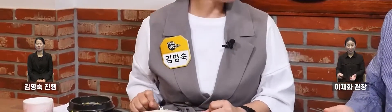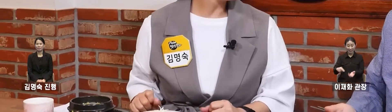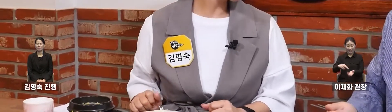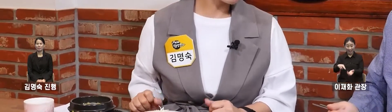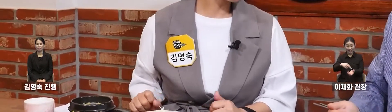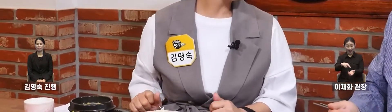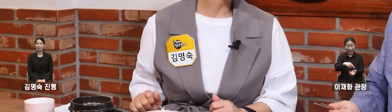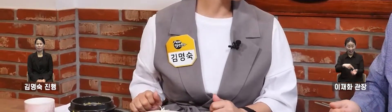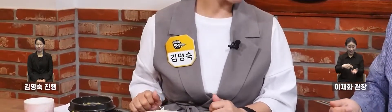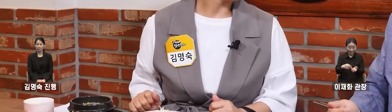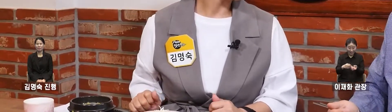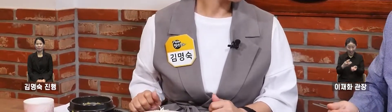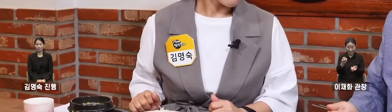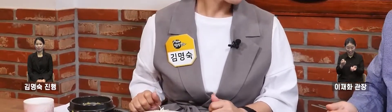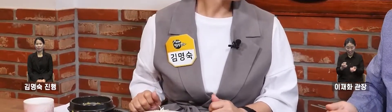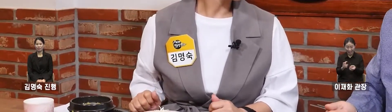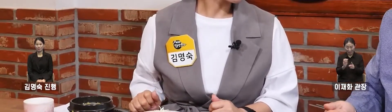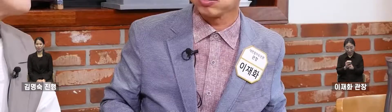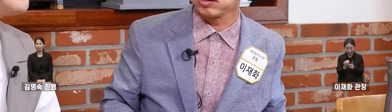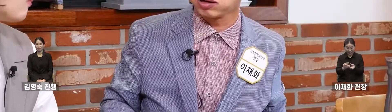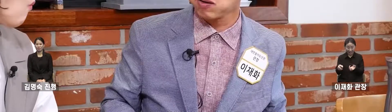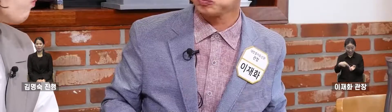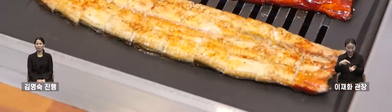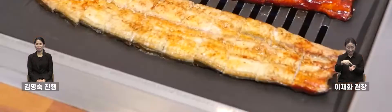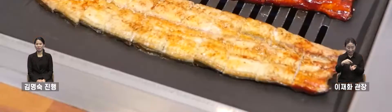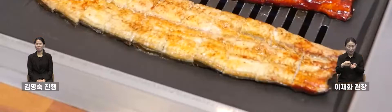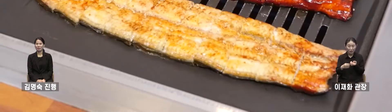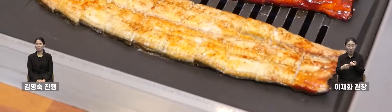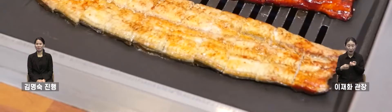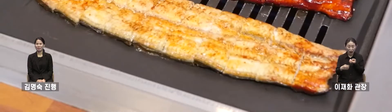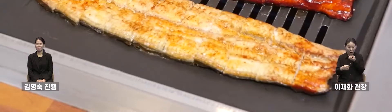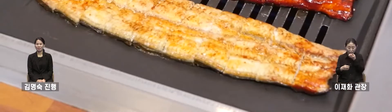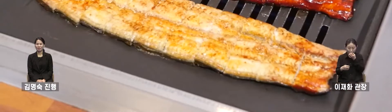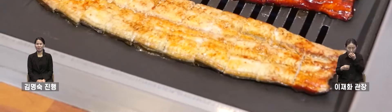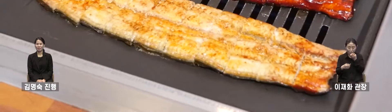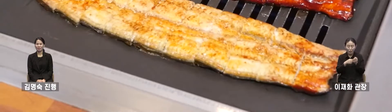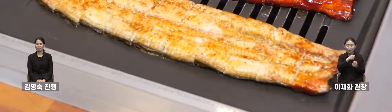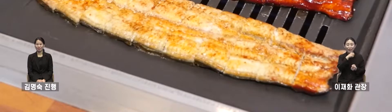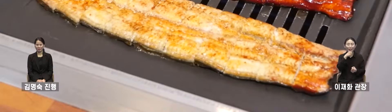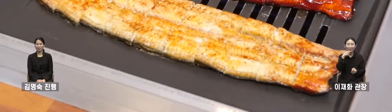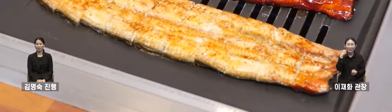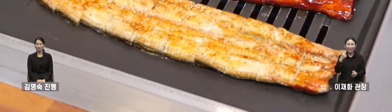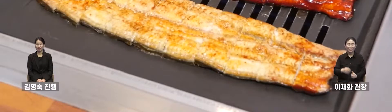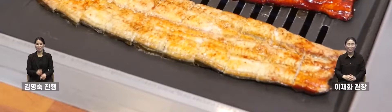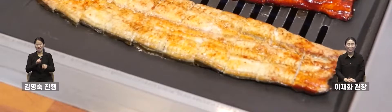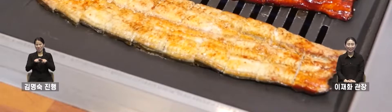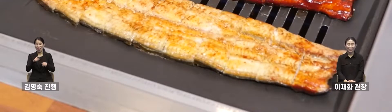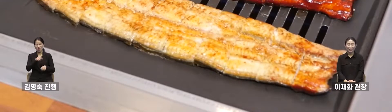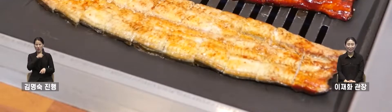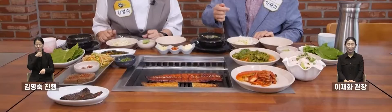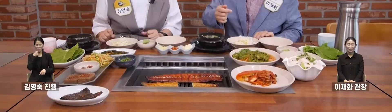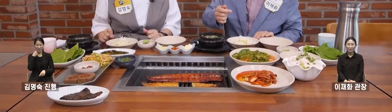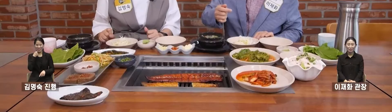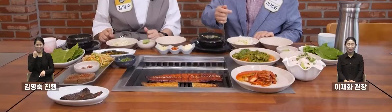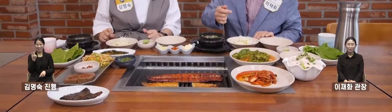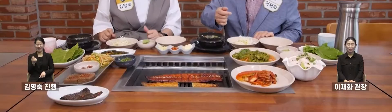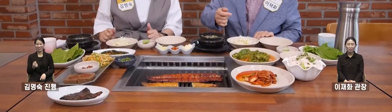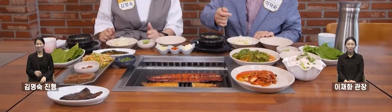골고루 생강 맛에다가 마늘 맛에다가 제맛이네요. 장어 맛에다가